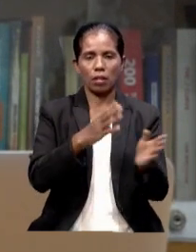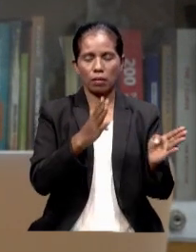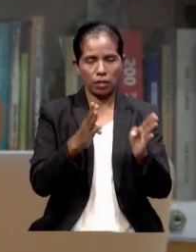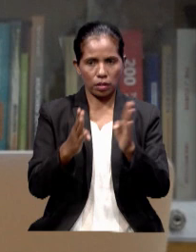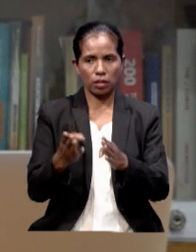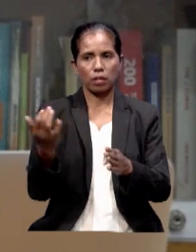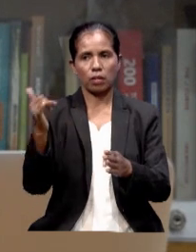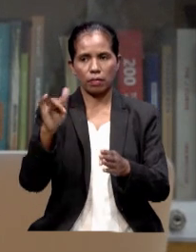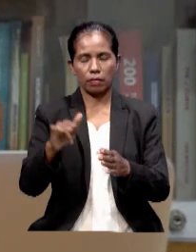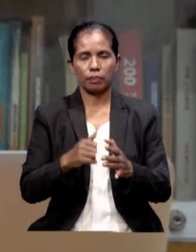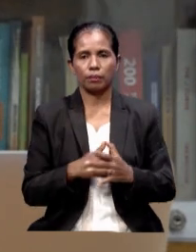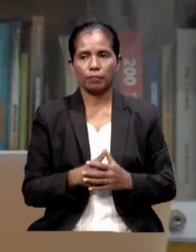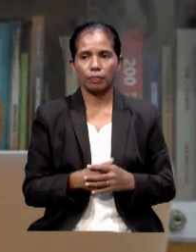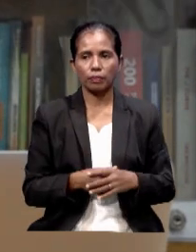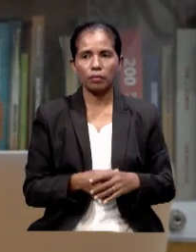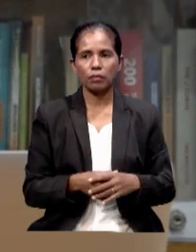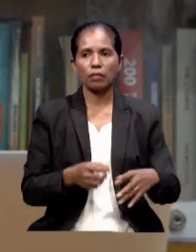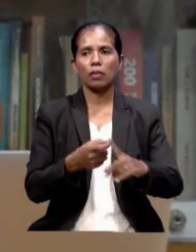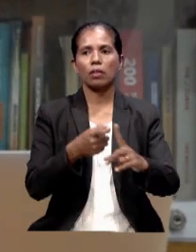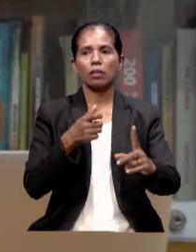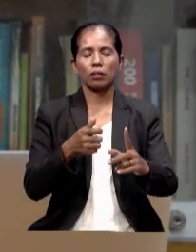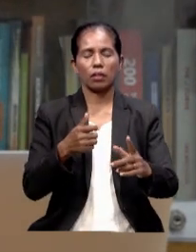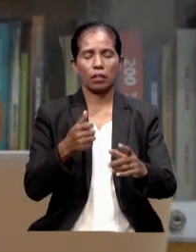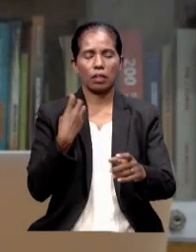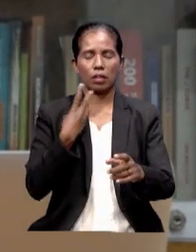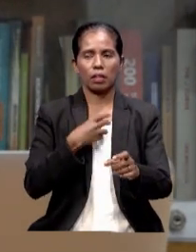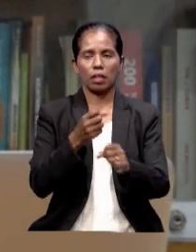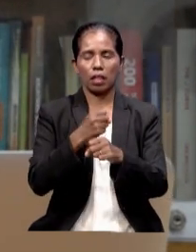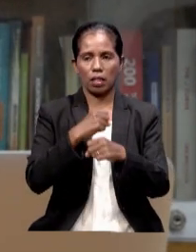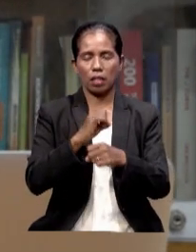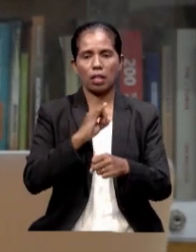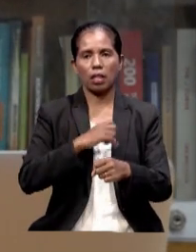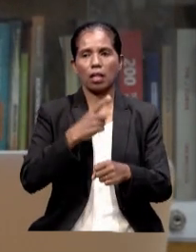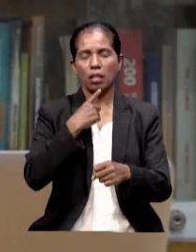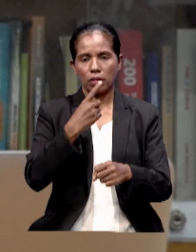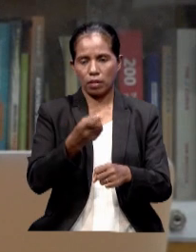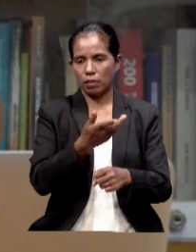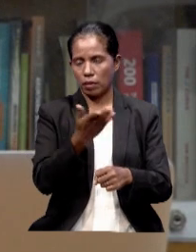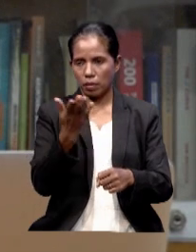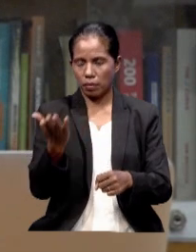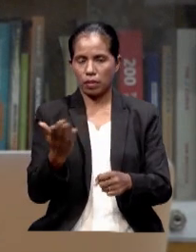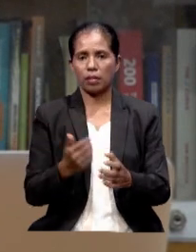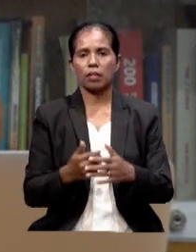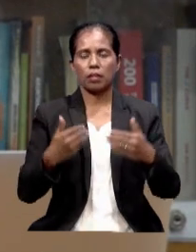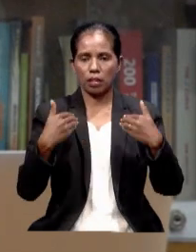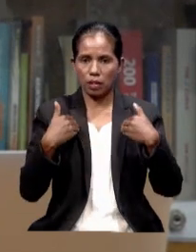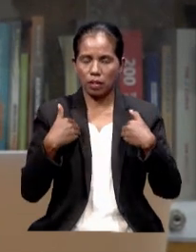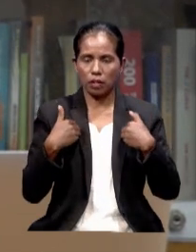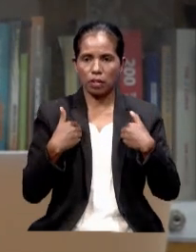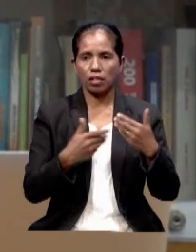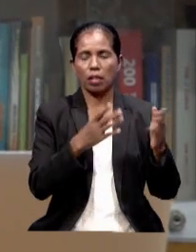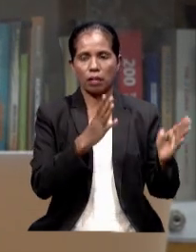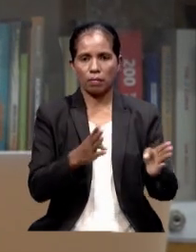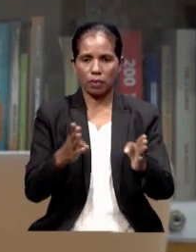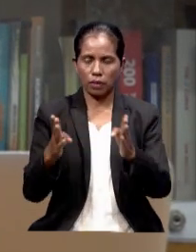jadi itu 12 орас де темпо Hosi aktu nbe ma kita halo misalnya so ina hotel ba itu bot sira si hela proses